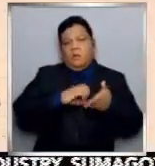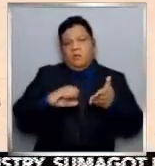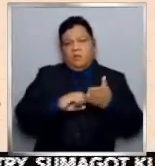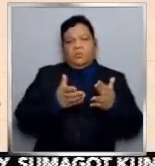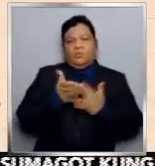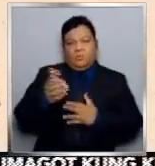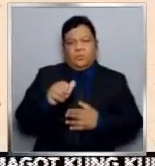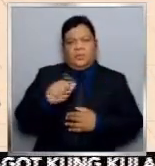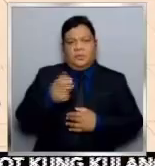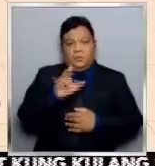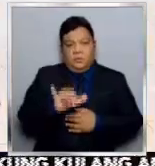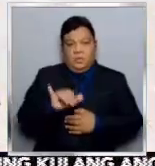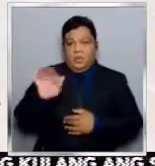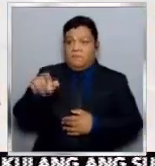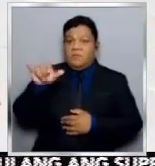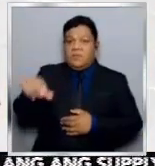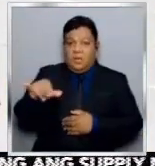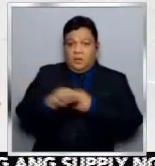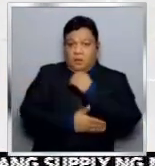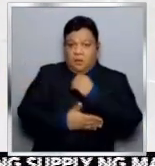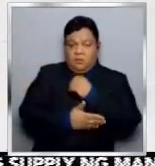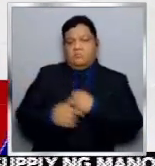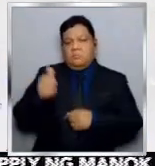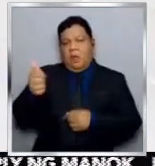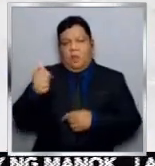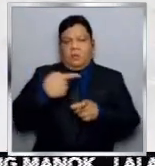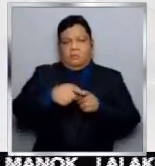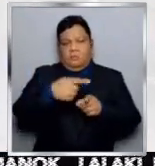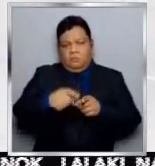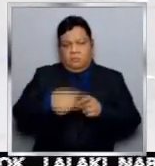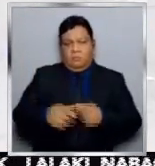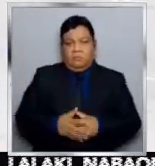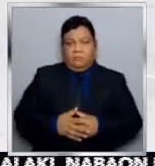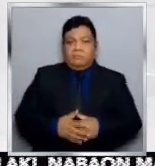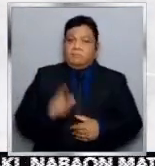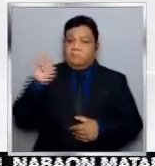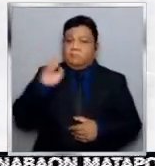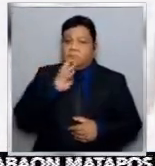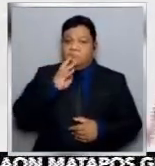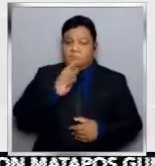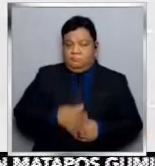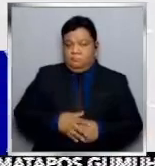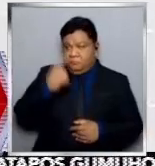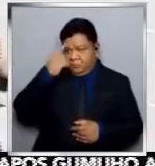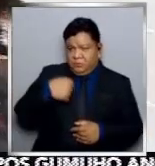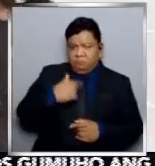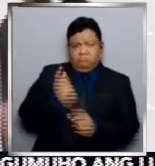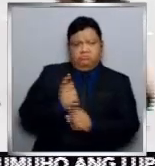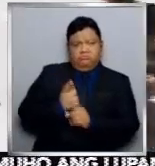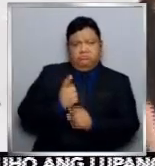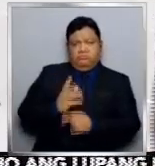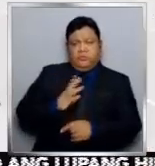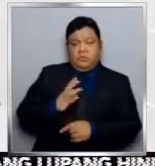Kapag land-based, kanya-kanyang bayad. Para sa akin, tama. Pupunta tayo sa tama. Sa hospitalization